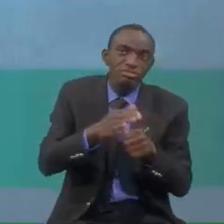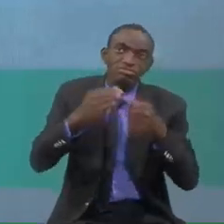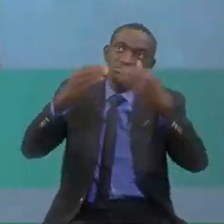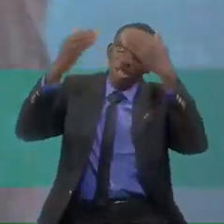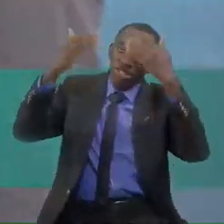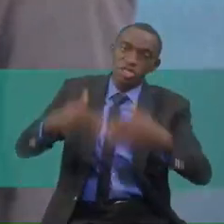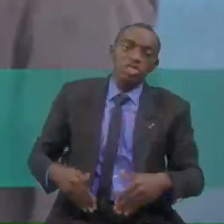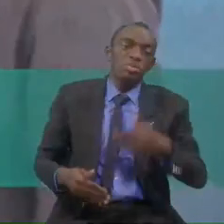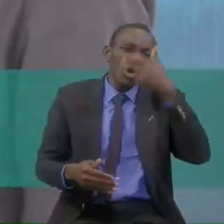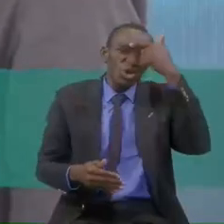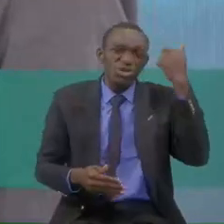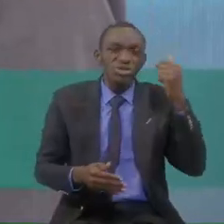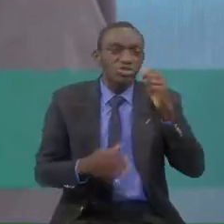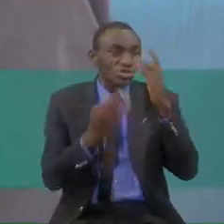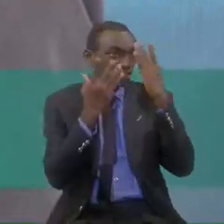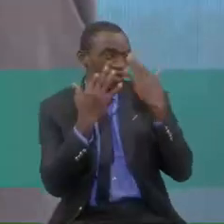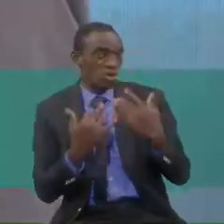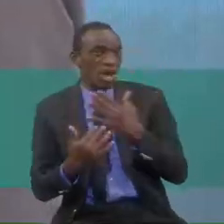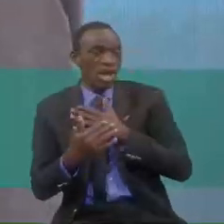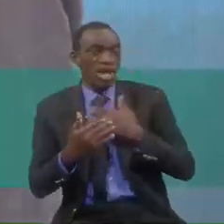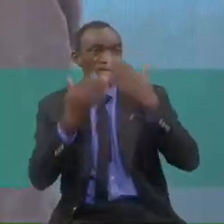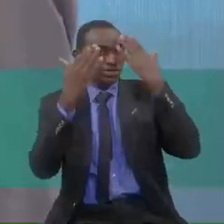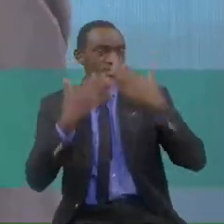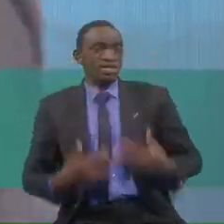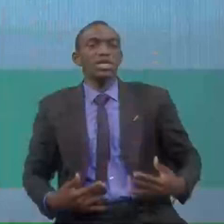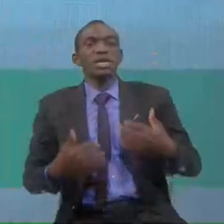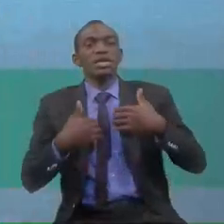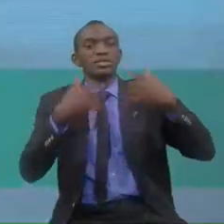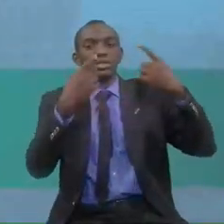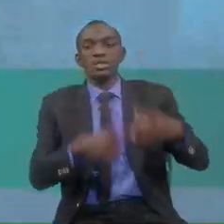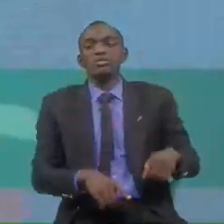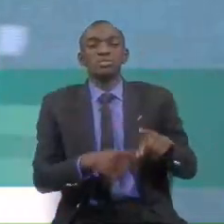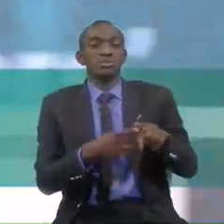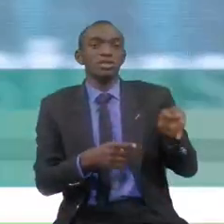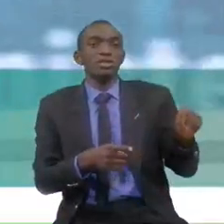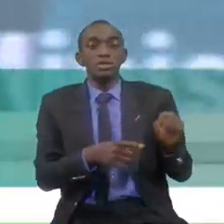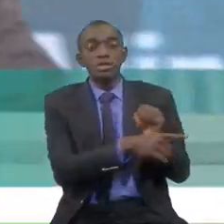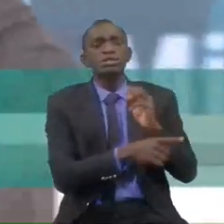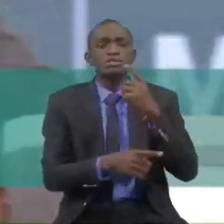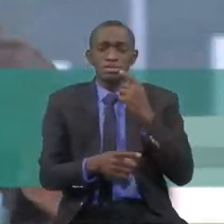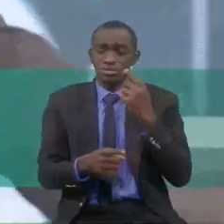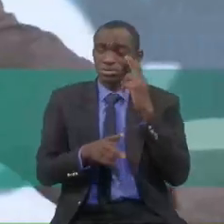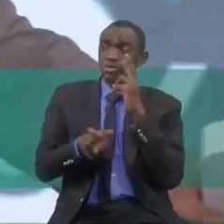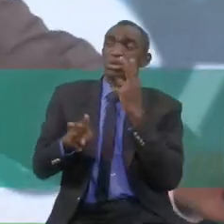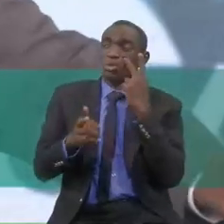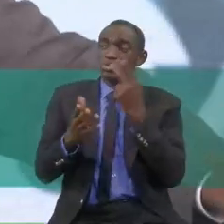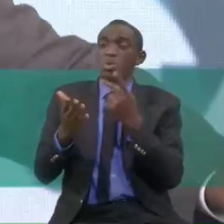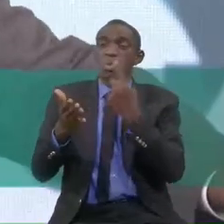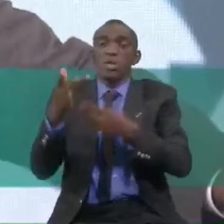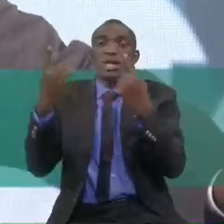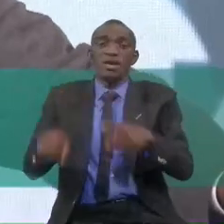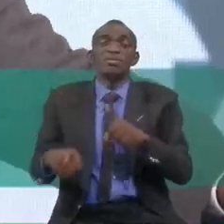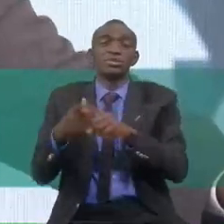l'angoisse apportent la peur. Regardez ce qui était arrivé à notre maître, regardez ce qui était arrivé aux dirigeants. Et si